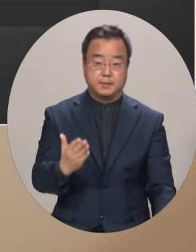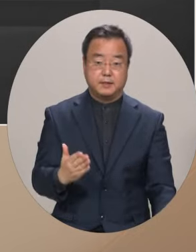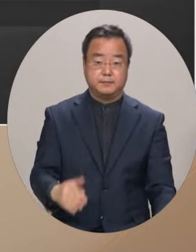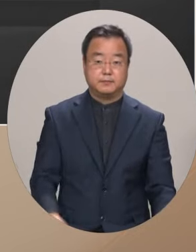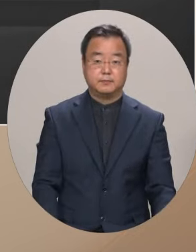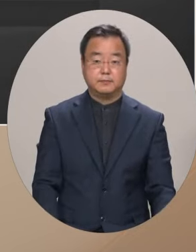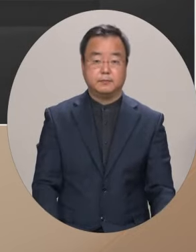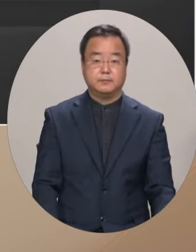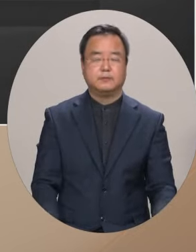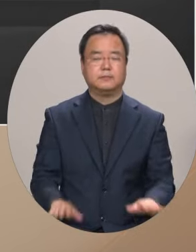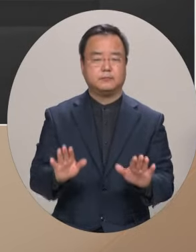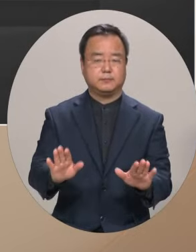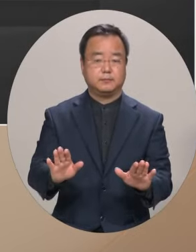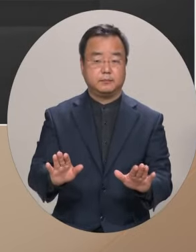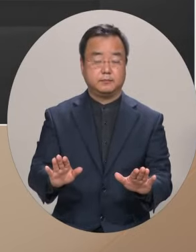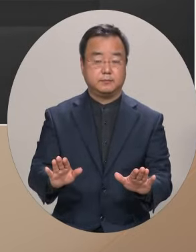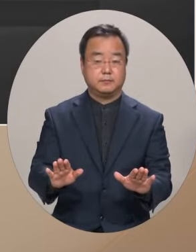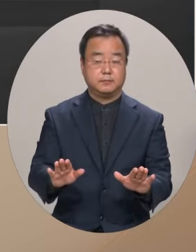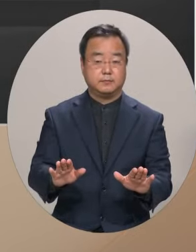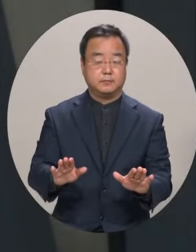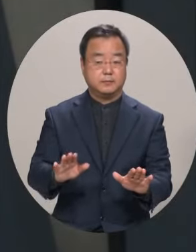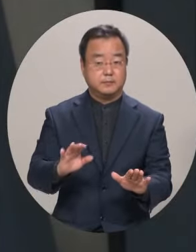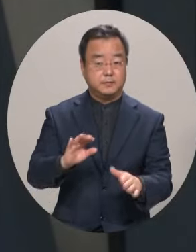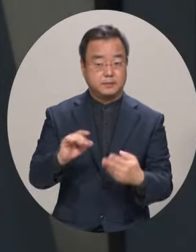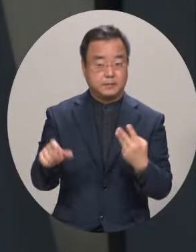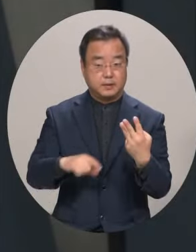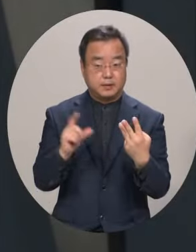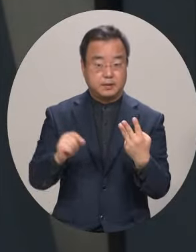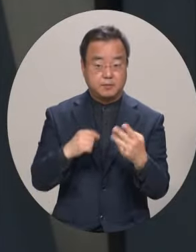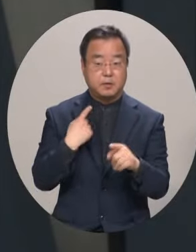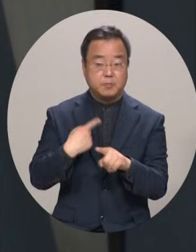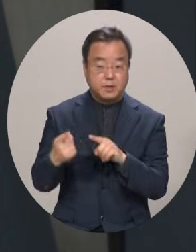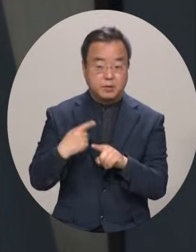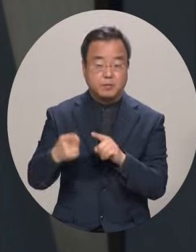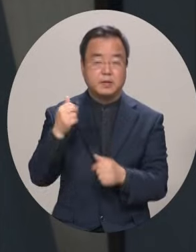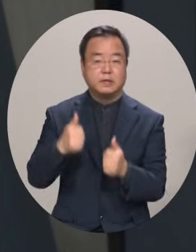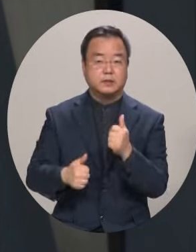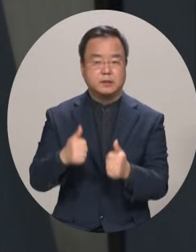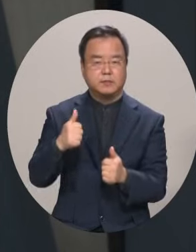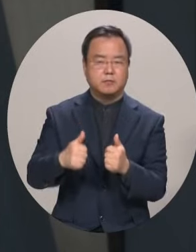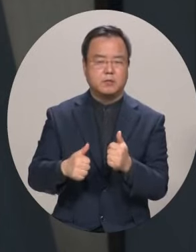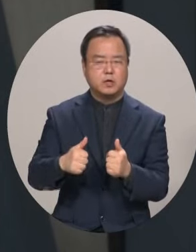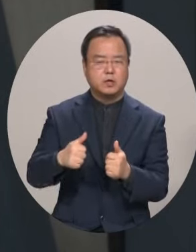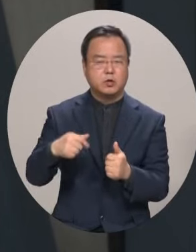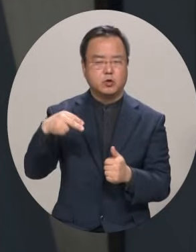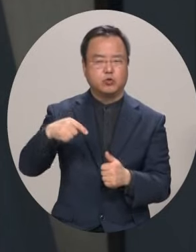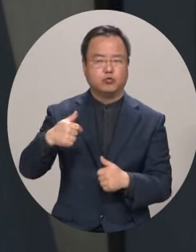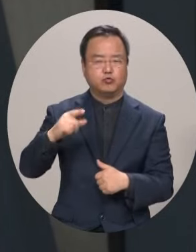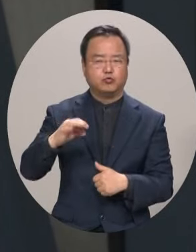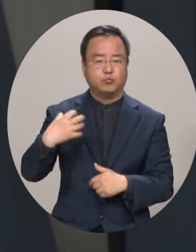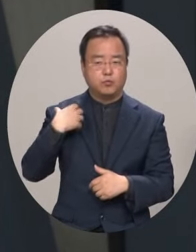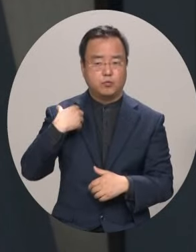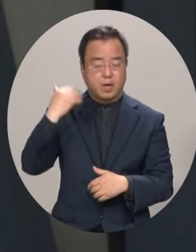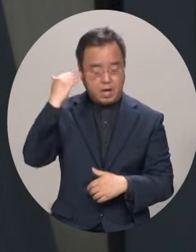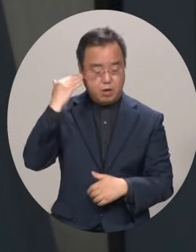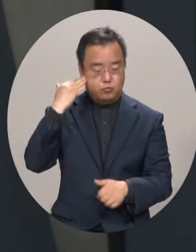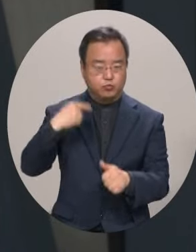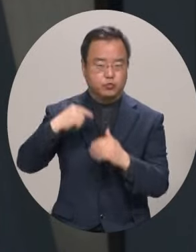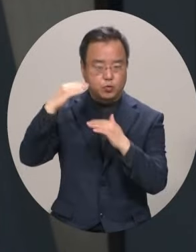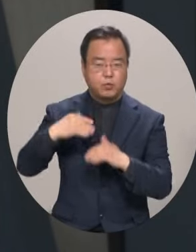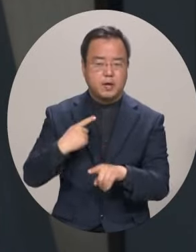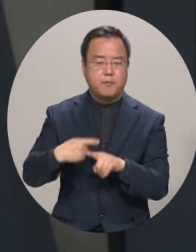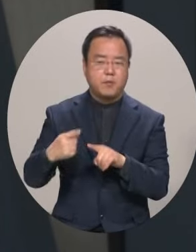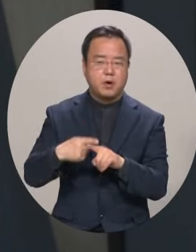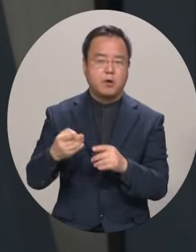근데 어쨌든 이런 이번에 그 모의 평가는 어 수능을 주관하는 한국 교육과정 평가원이 주관하는 시험이 아니라